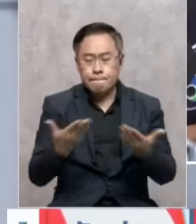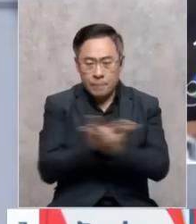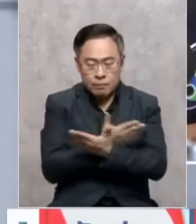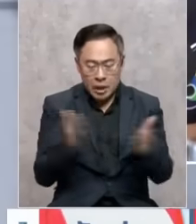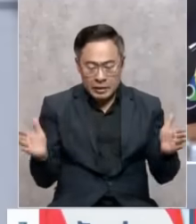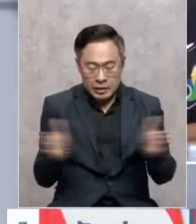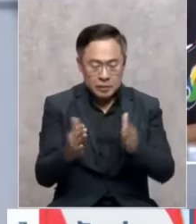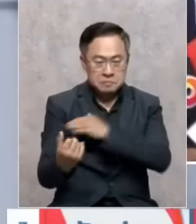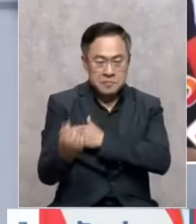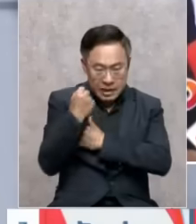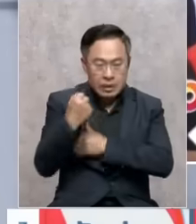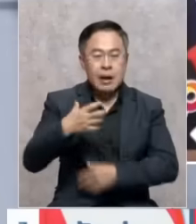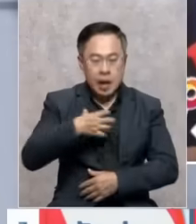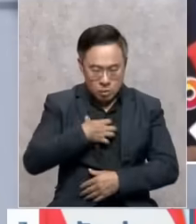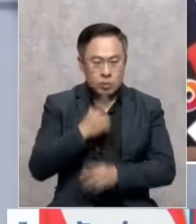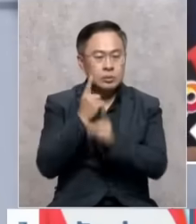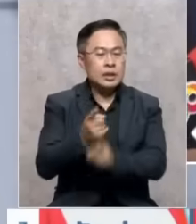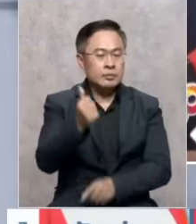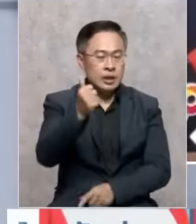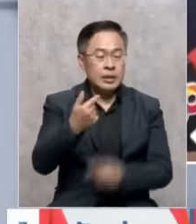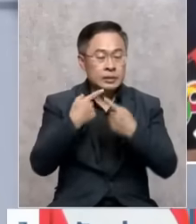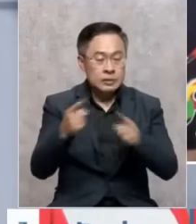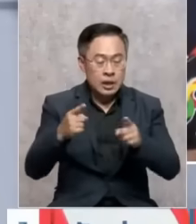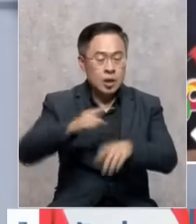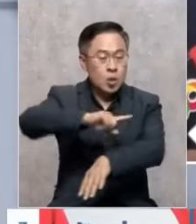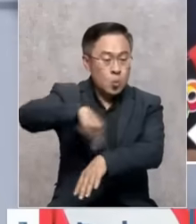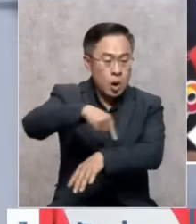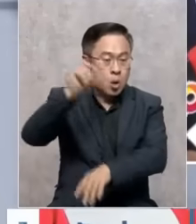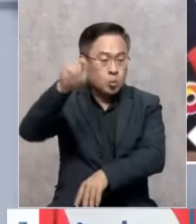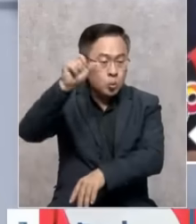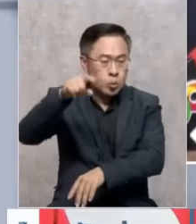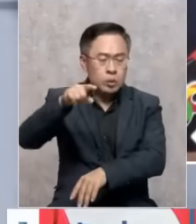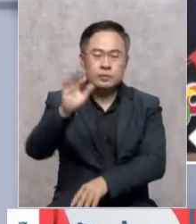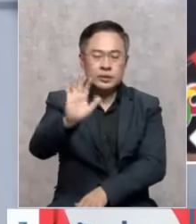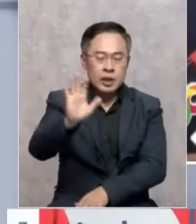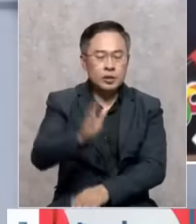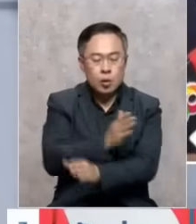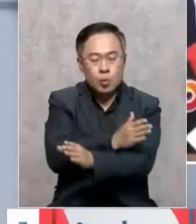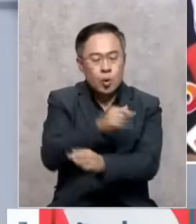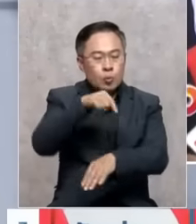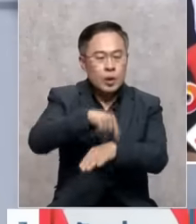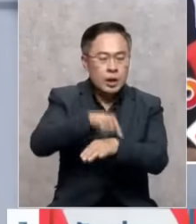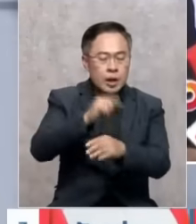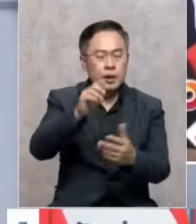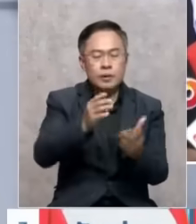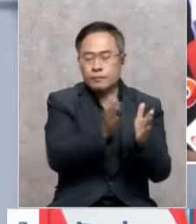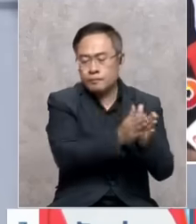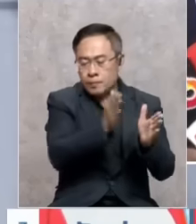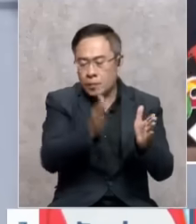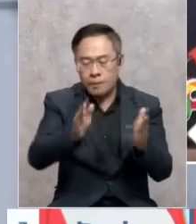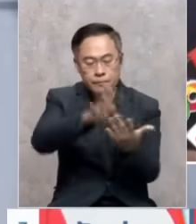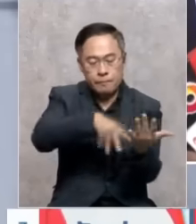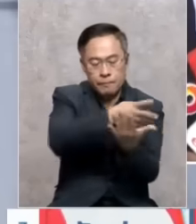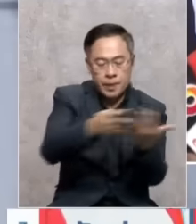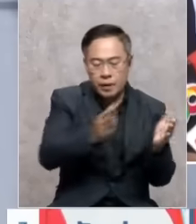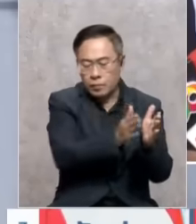ก็ยินดีทำตามนโยบายรัฐบาลส่วนจะช้าจะเร็ว ก็จะสะท้อนให้รัฐบาลรู้ว่ามันติดขัดตรงไหนบ้างรัฐบาล